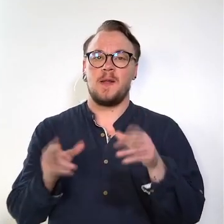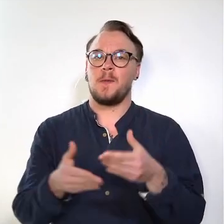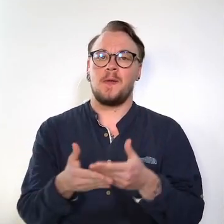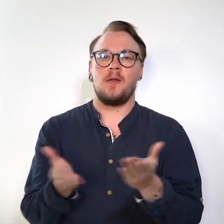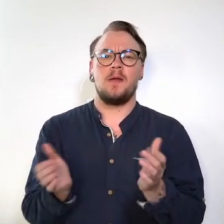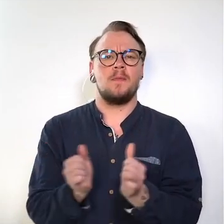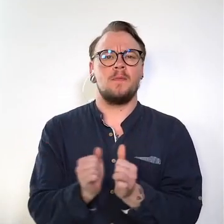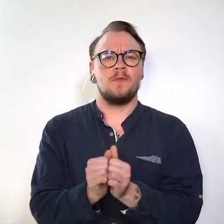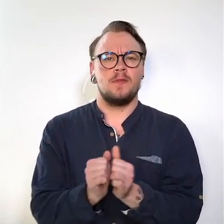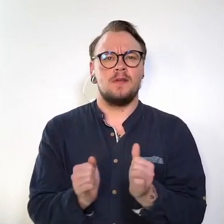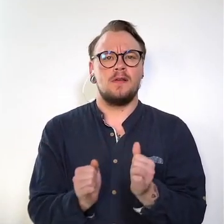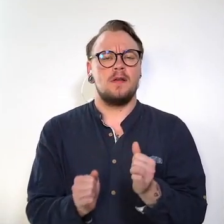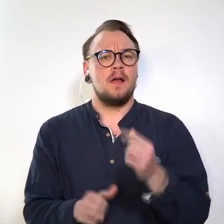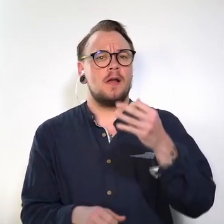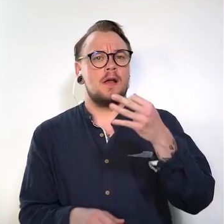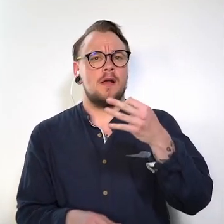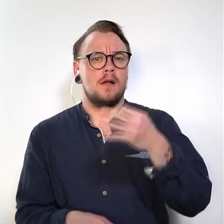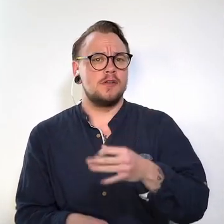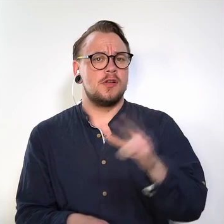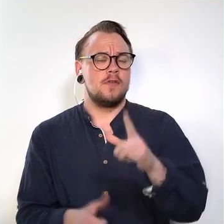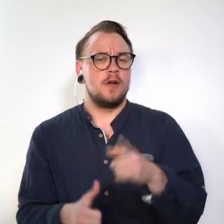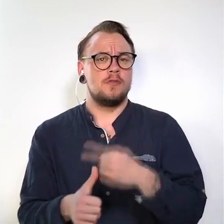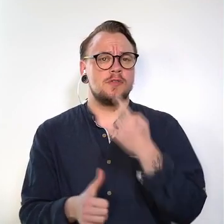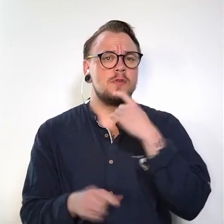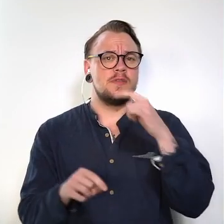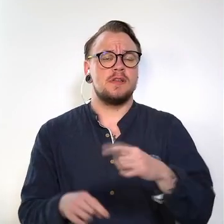poistaminen sairausluokituksesta 80-luvun alun Suomessa oli mahdollista?